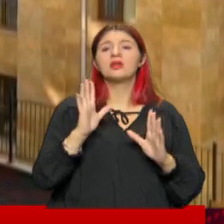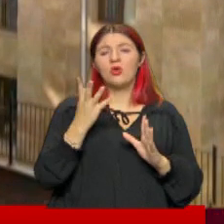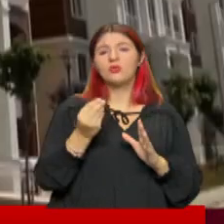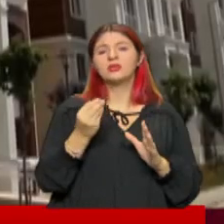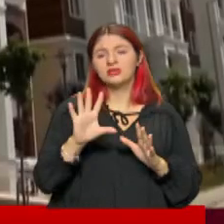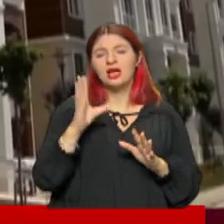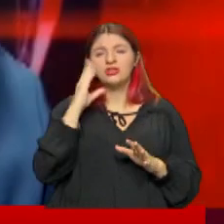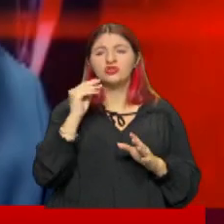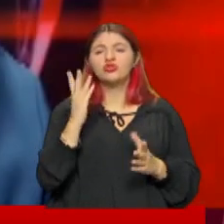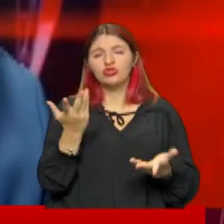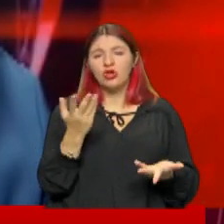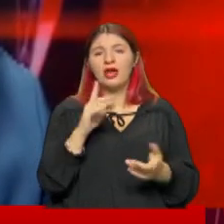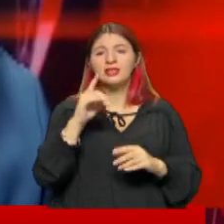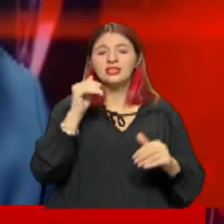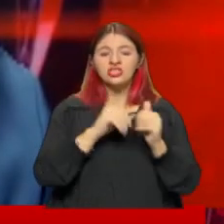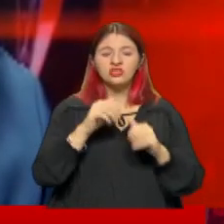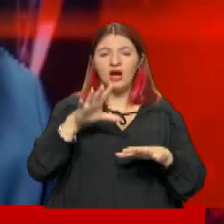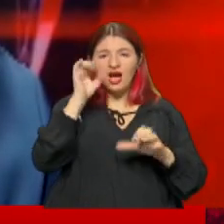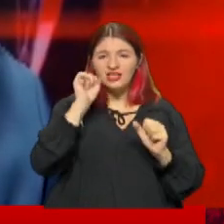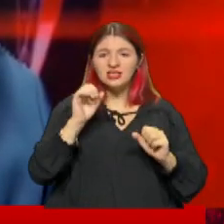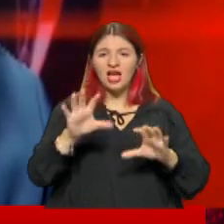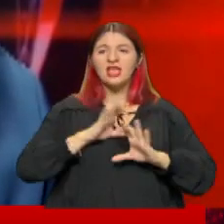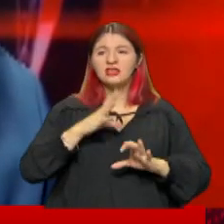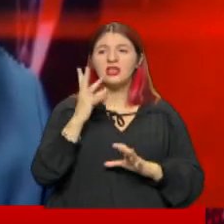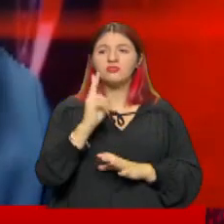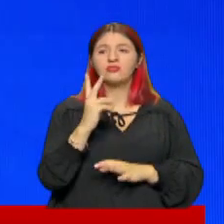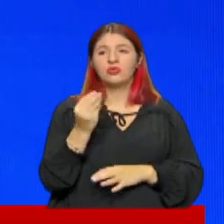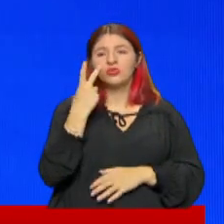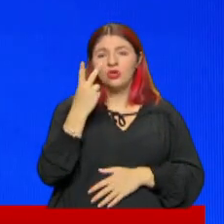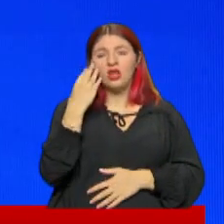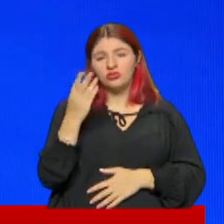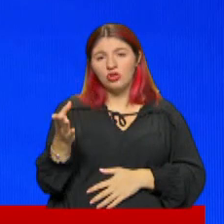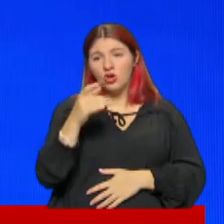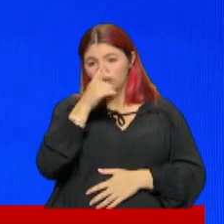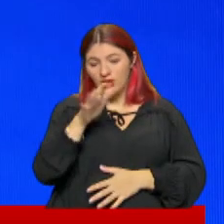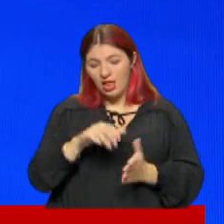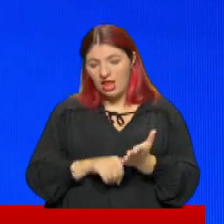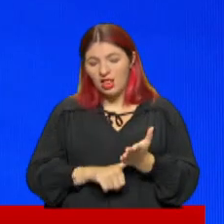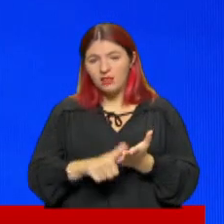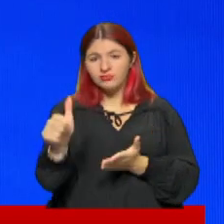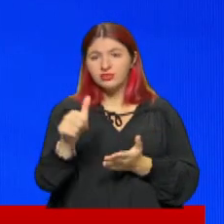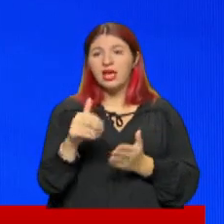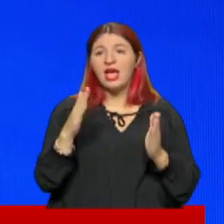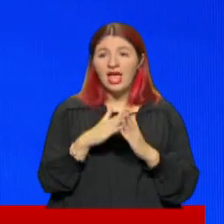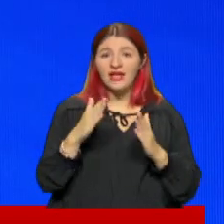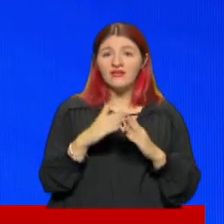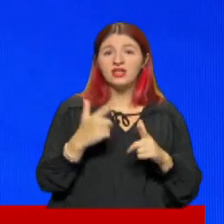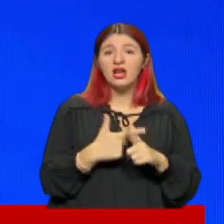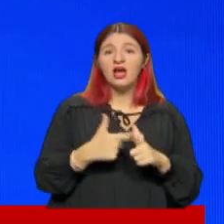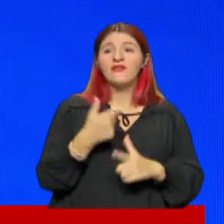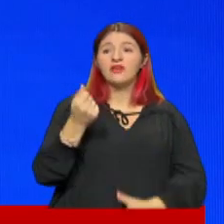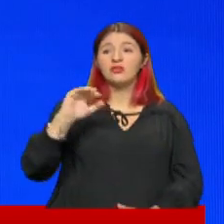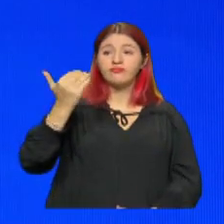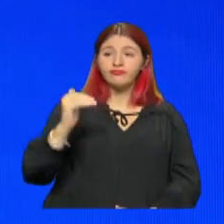anlaşılıyor seçimlerden önce seçmen abisi etkilemeye yönelik olduğu anlaşılıyor ülkenin tamamında eve kira